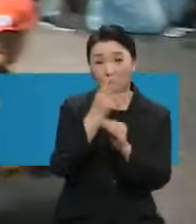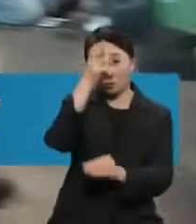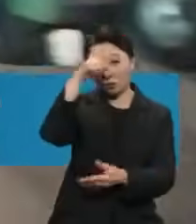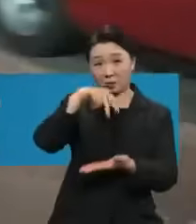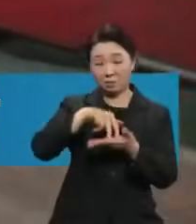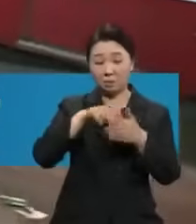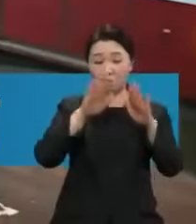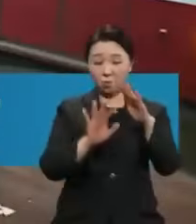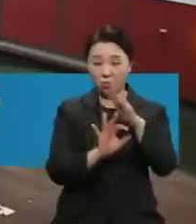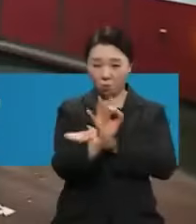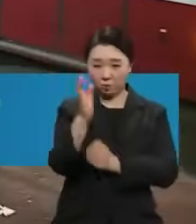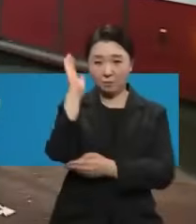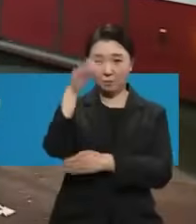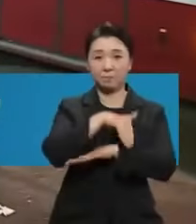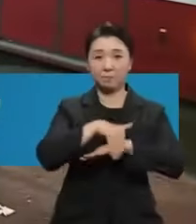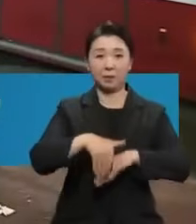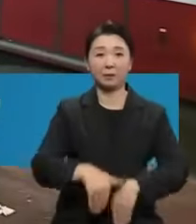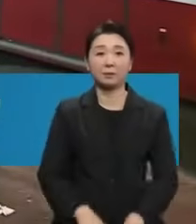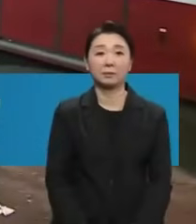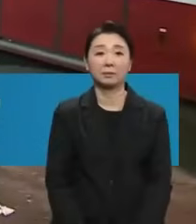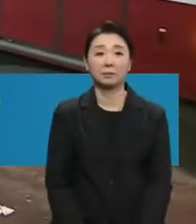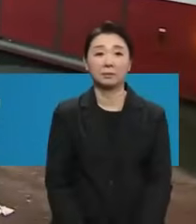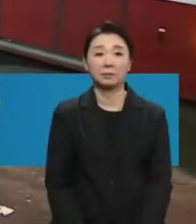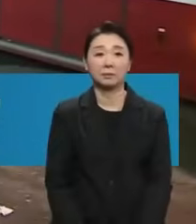경찰은 오늘 오전 브리핑을 할 예정입니다.